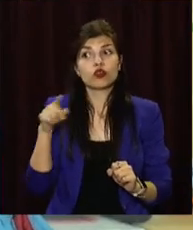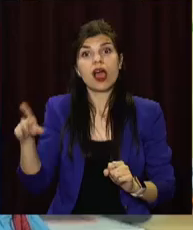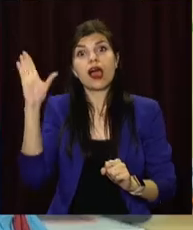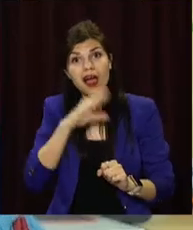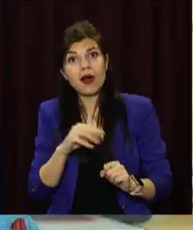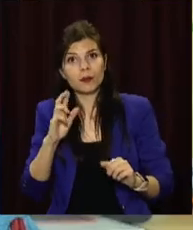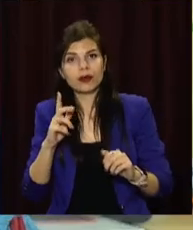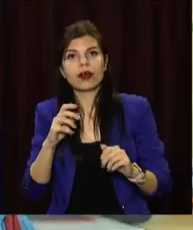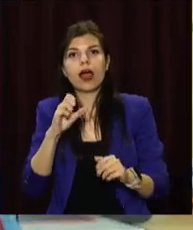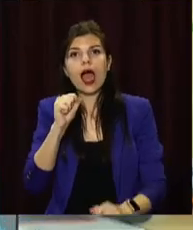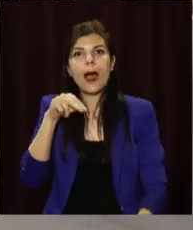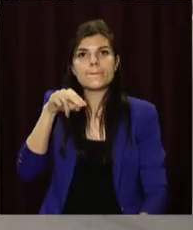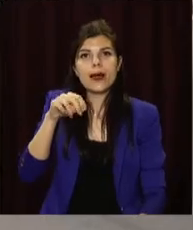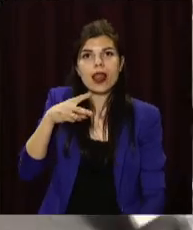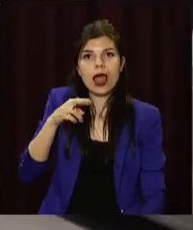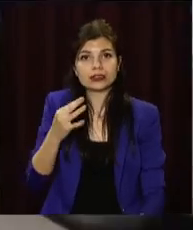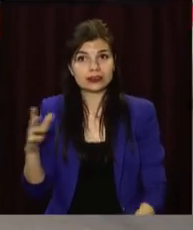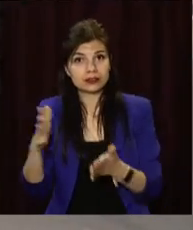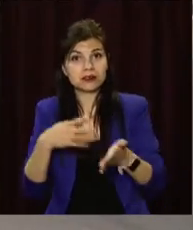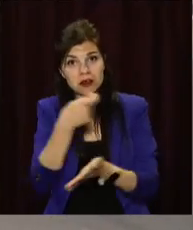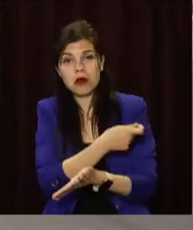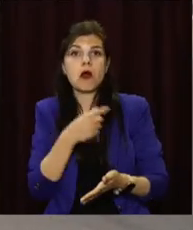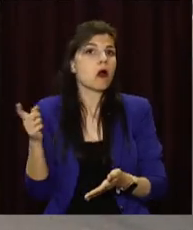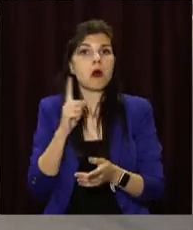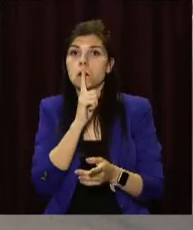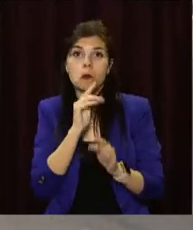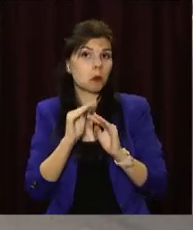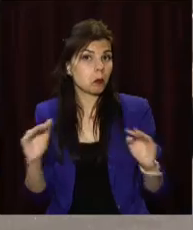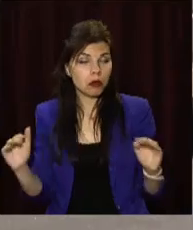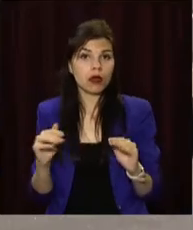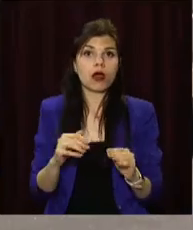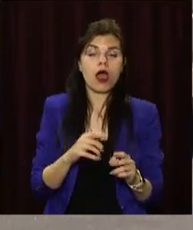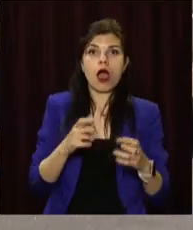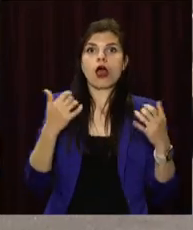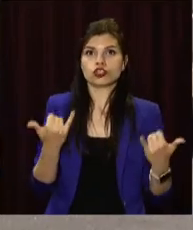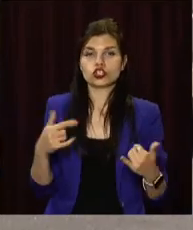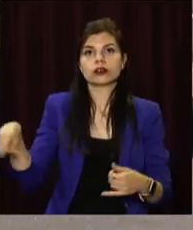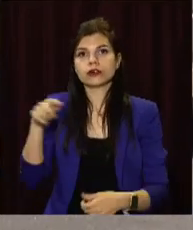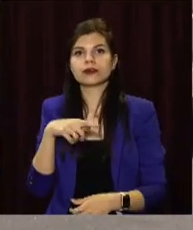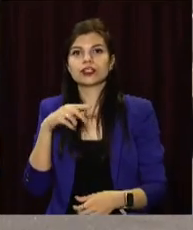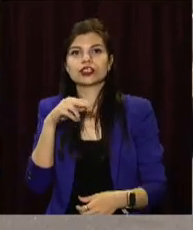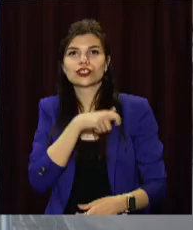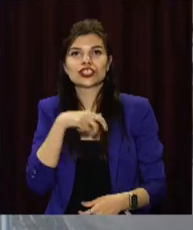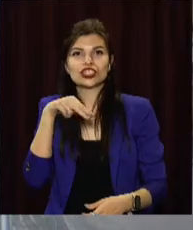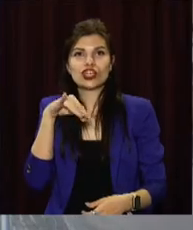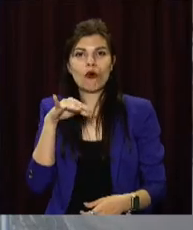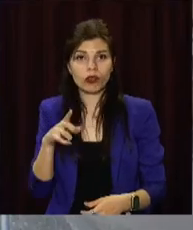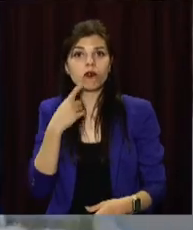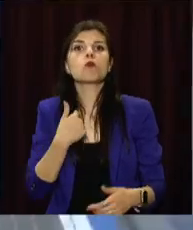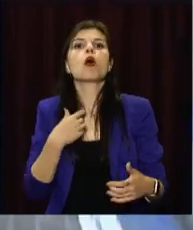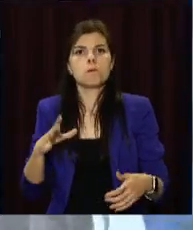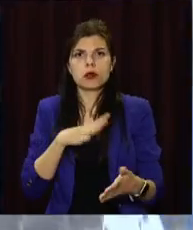зробила в зазначений термін. Тоді міськрада не надала коментар з цього приводу. Тепер же чиновники кажуть, все ж подали апеляційну